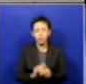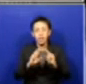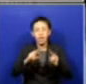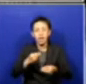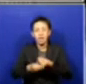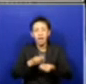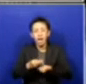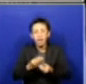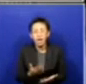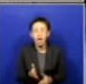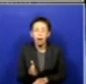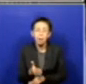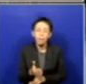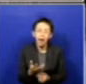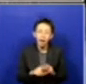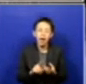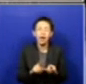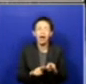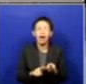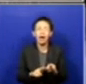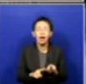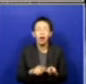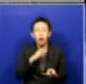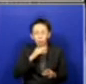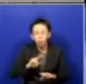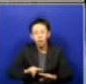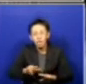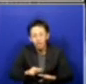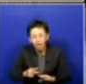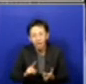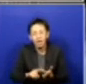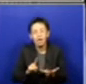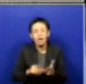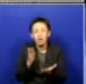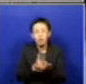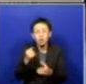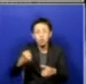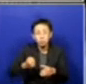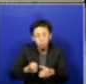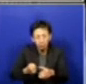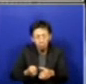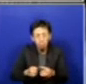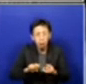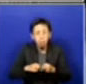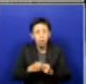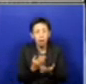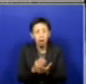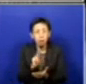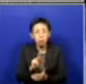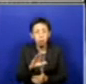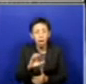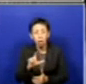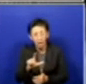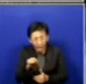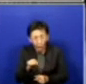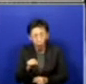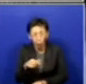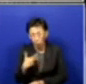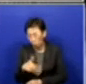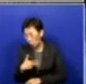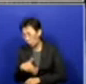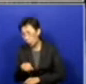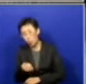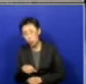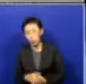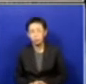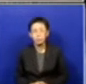ขายปลาส้มขายส้มตำร้านหมูกระทะที่จังหวัดของดิฉันนครพนมจะสามารถเข้าถึงแหล่งทุน500ล้านบาทไหมคะท่านประธาน